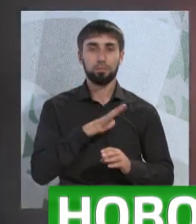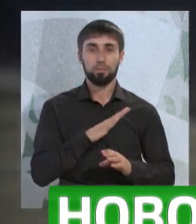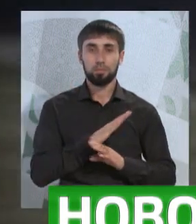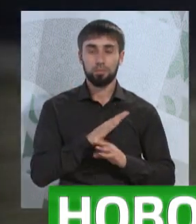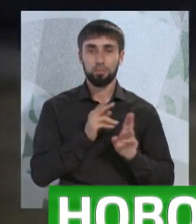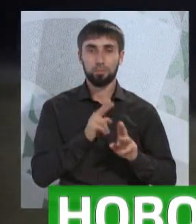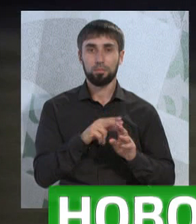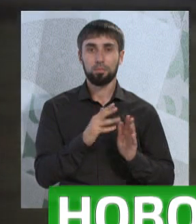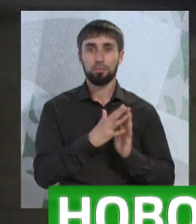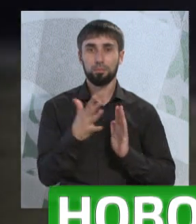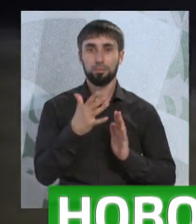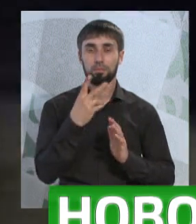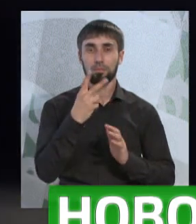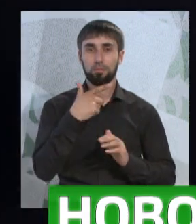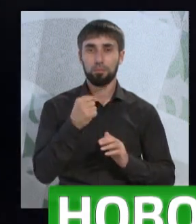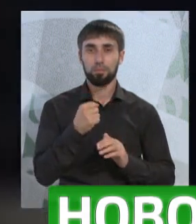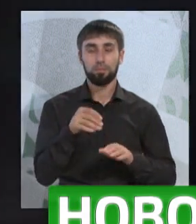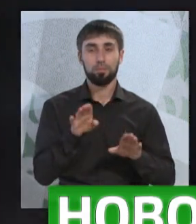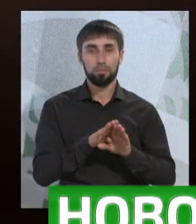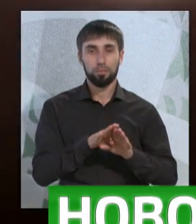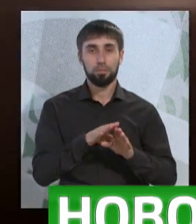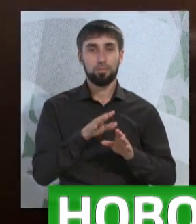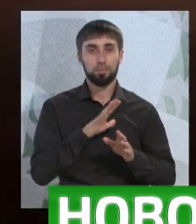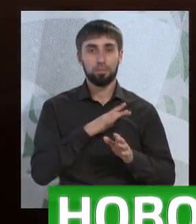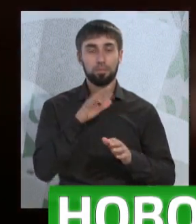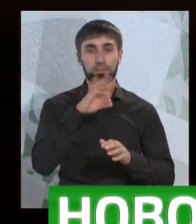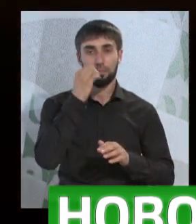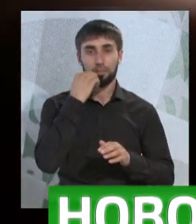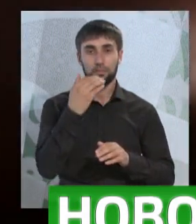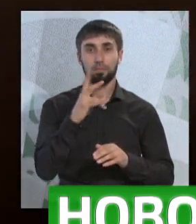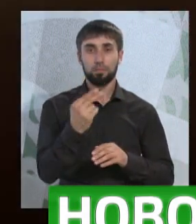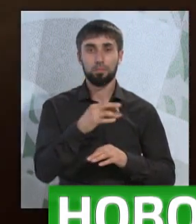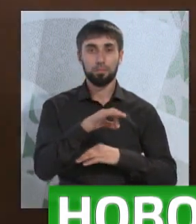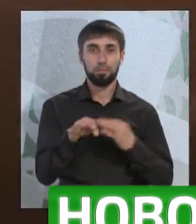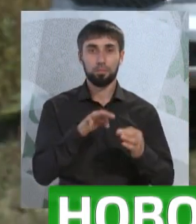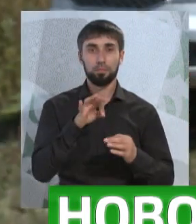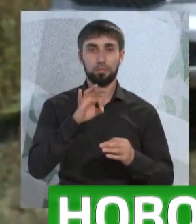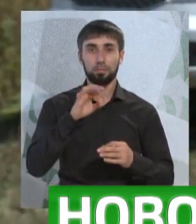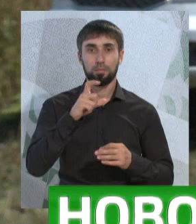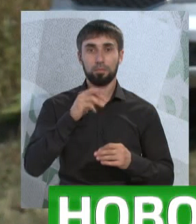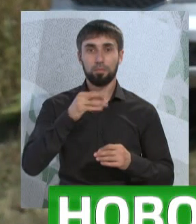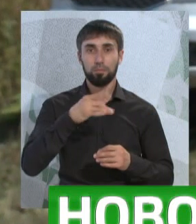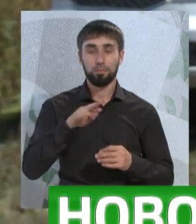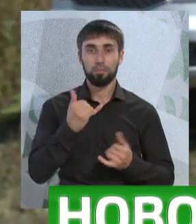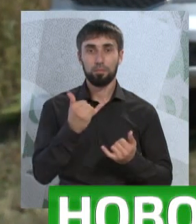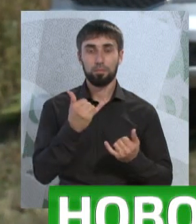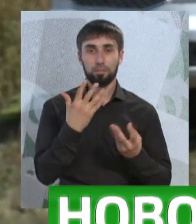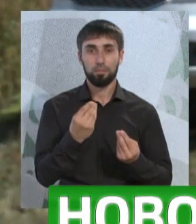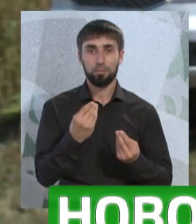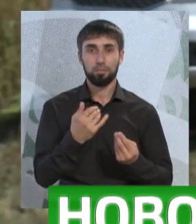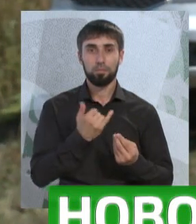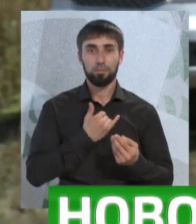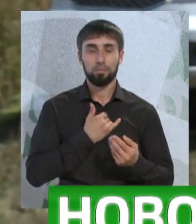1,5 гектара растительного покрова. Свести такие случаи на нет удалось благодаря реализации нацпроекта «Экология». У нас вот на сегодняшний день оснащение